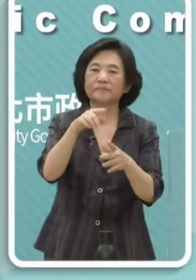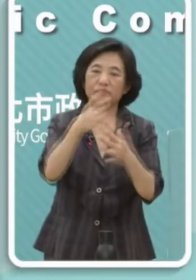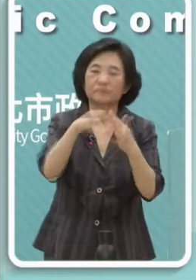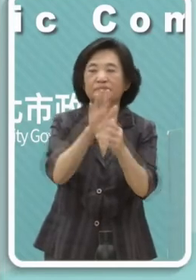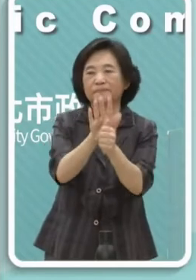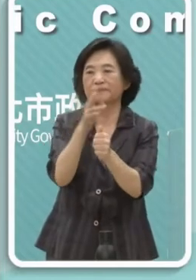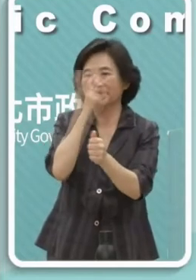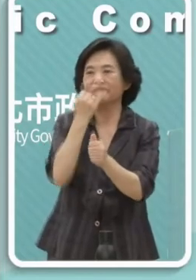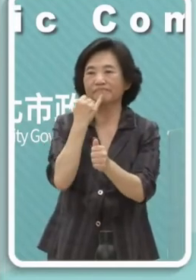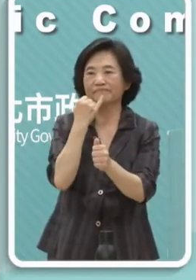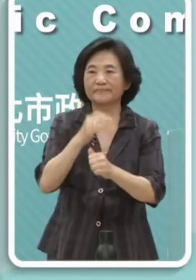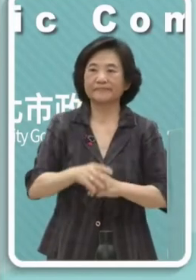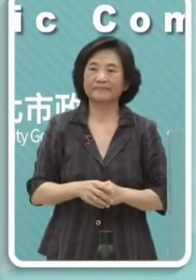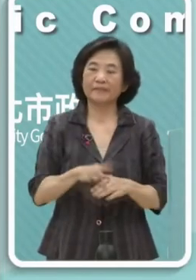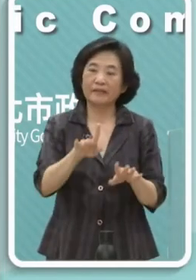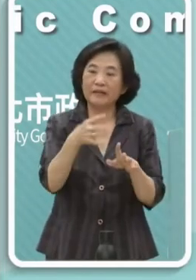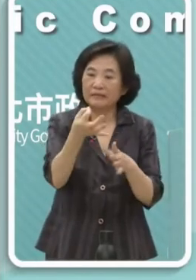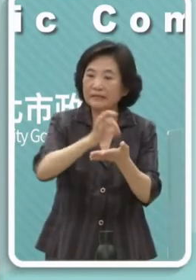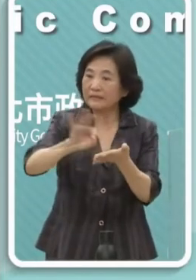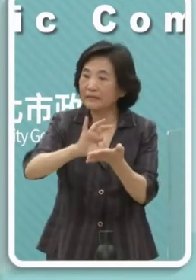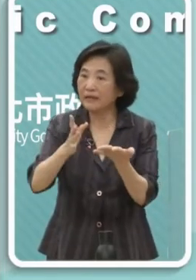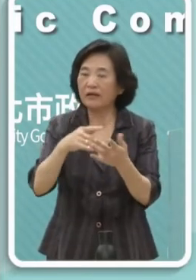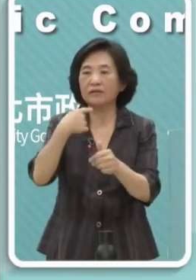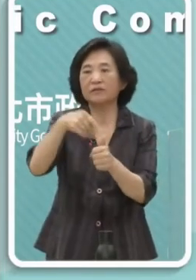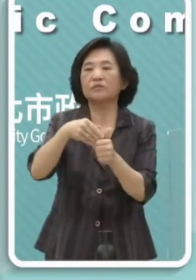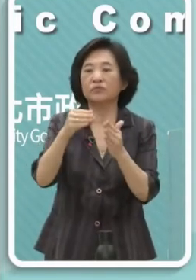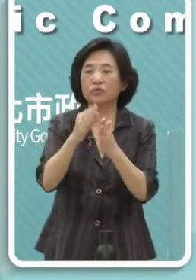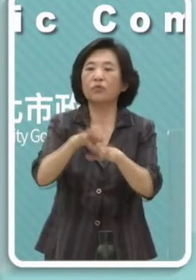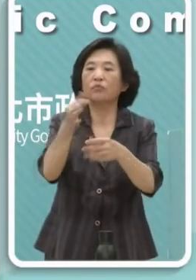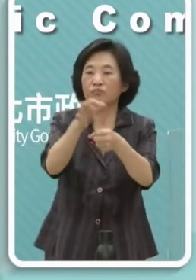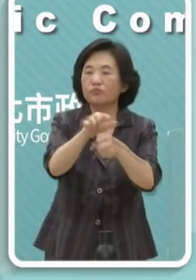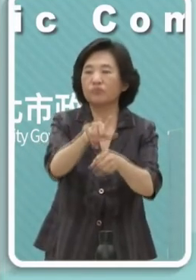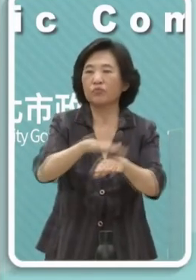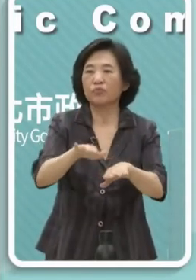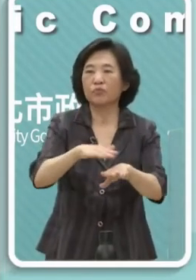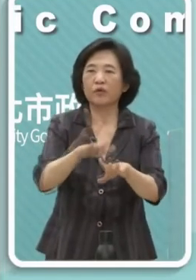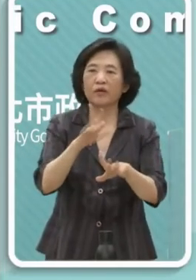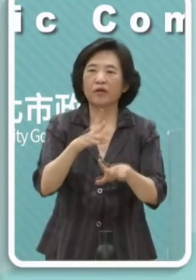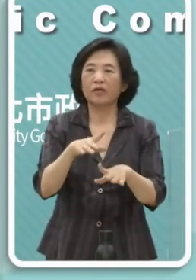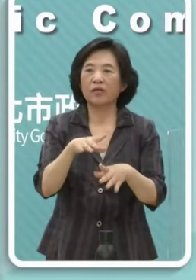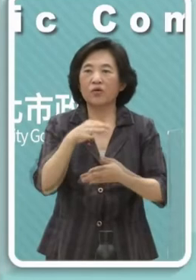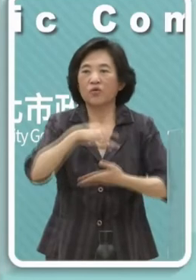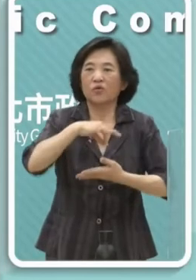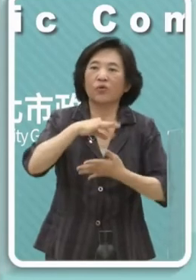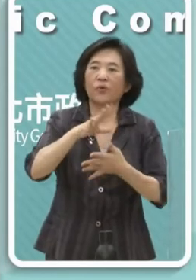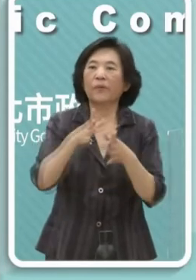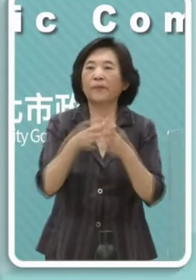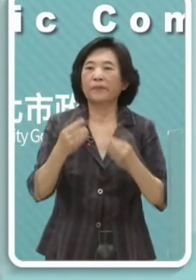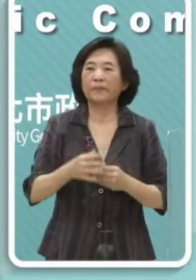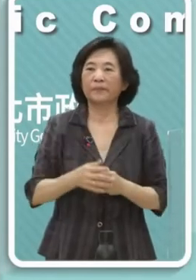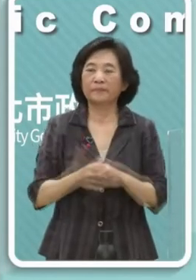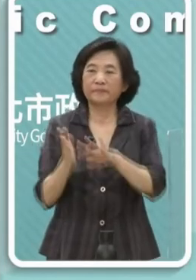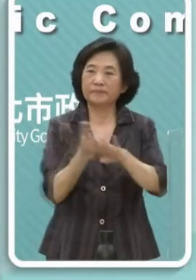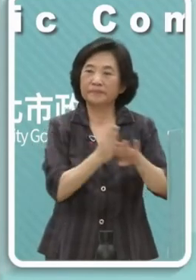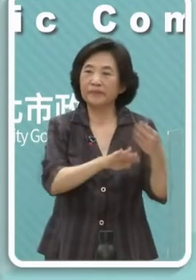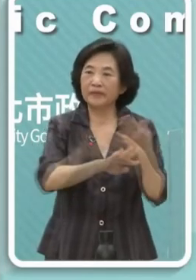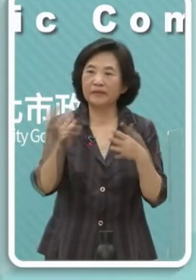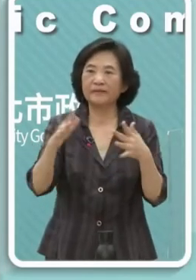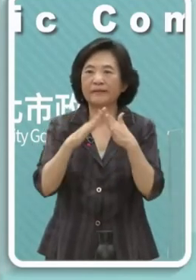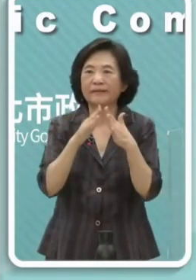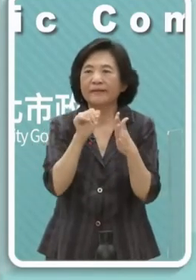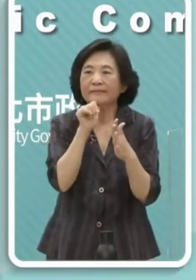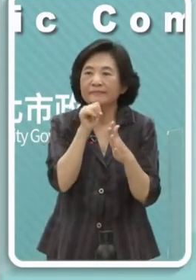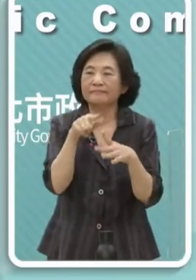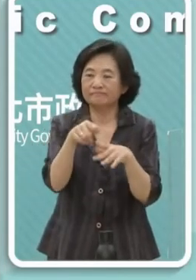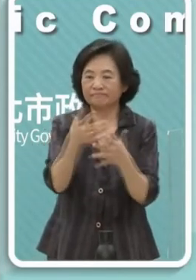顾，那这些经费呢教育局都会另外补助，所以不用担心。那第三点我们很重视，就是清寒学